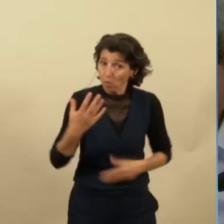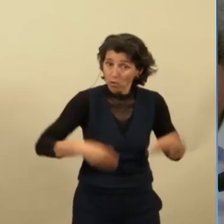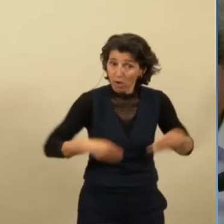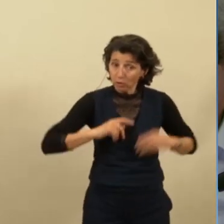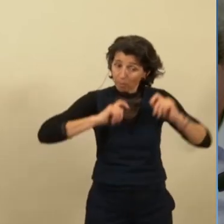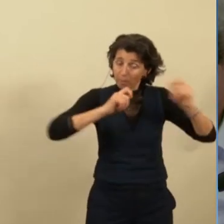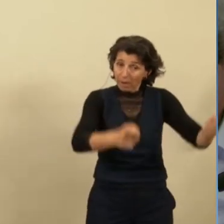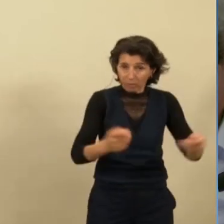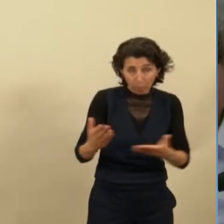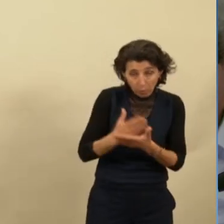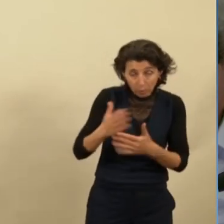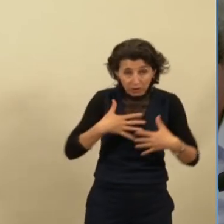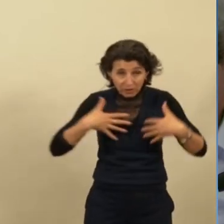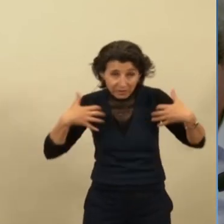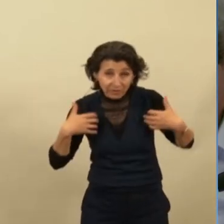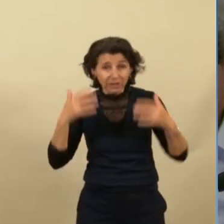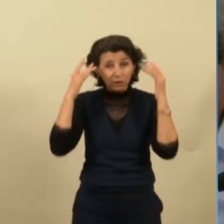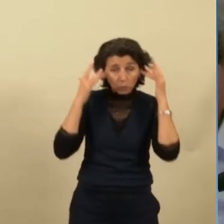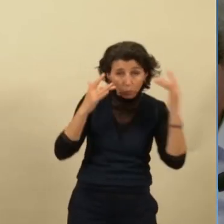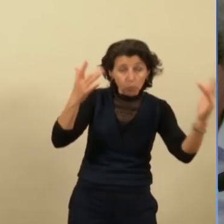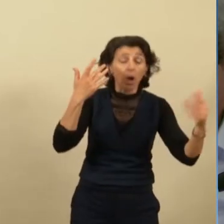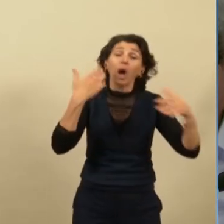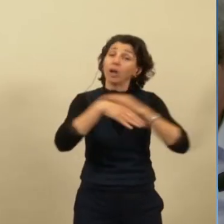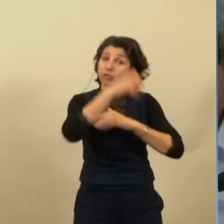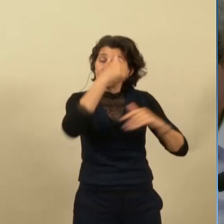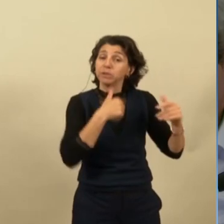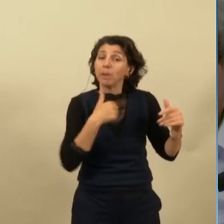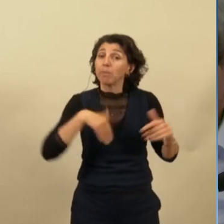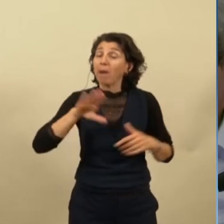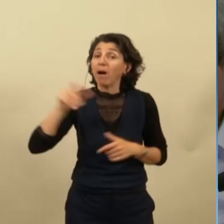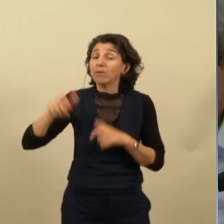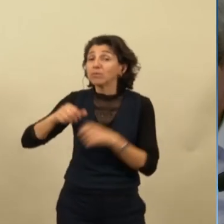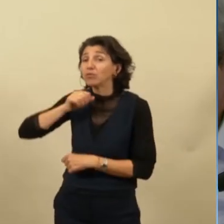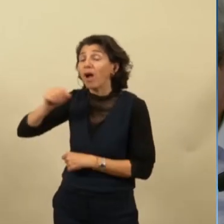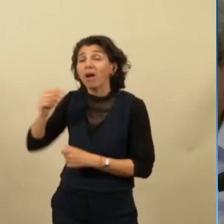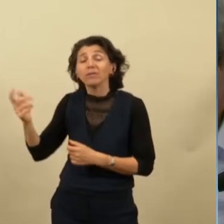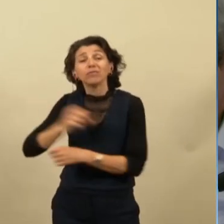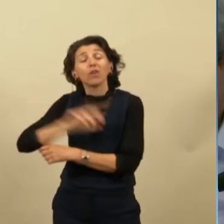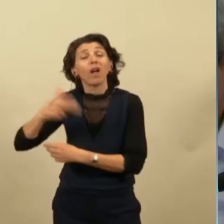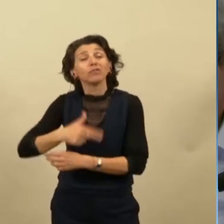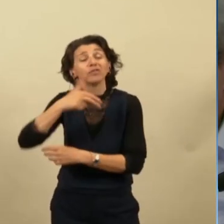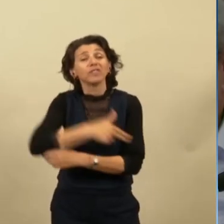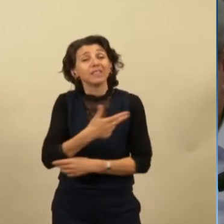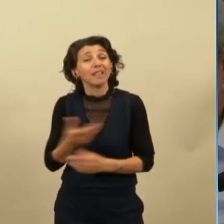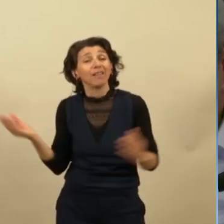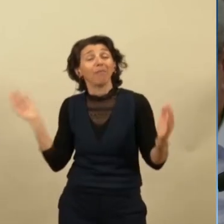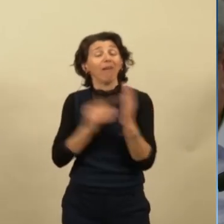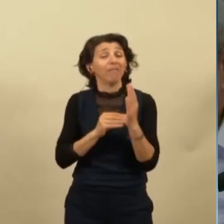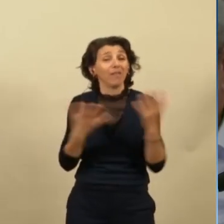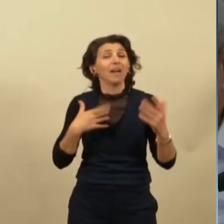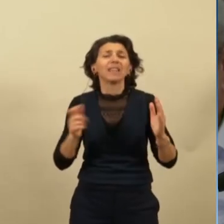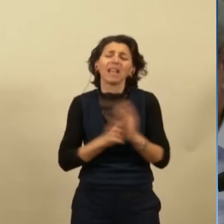scientifique et culturel pour le musée or comme la relevé un journaliste du Dauphiné Libéré dans son édition du 16 avril